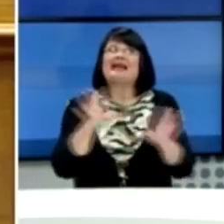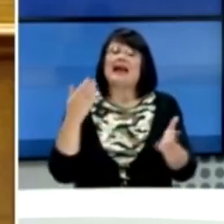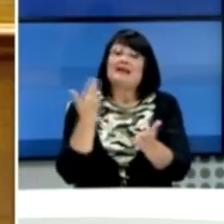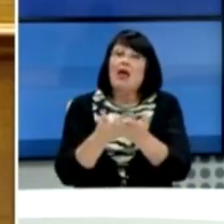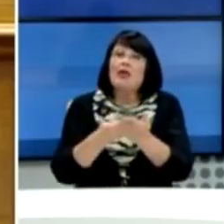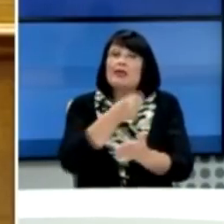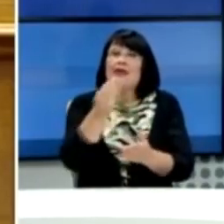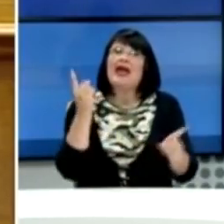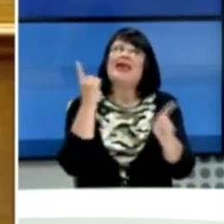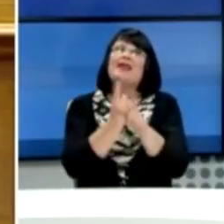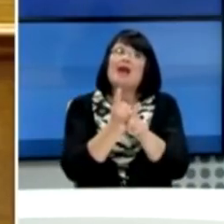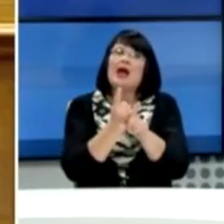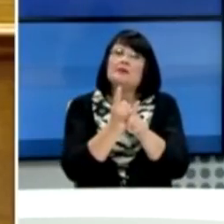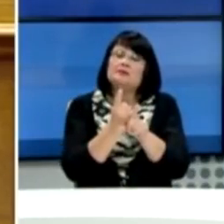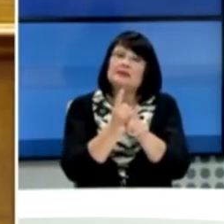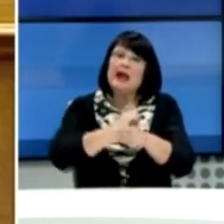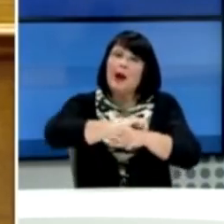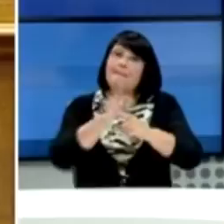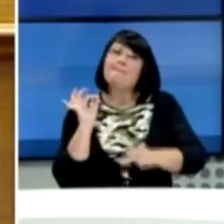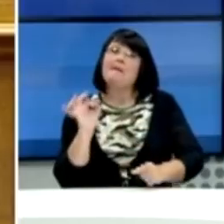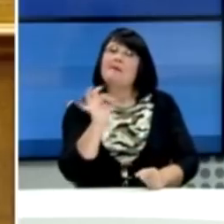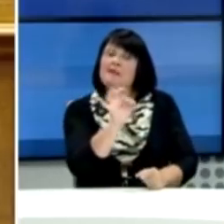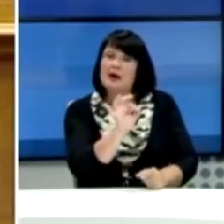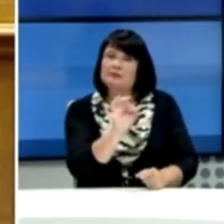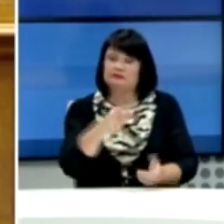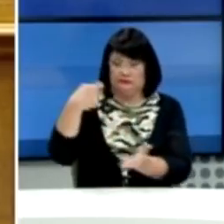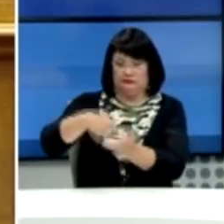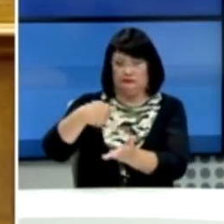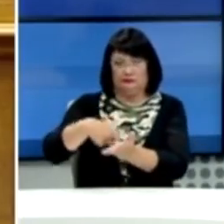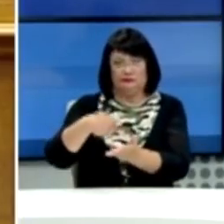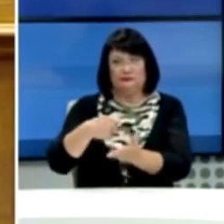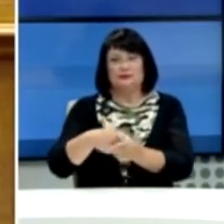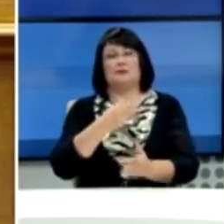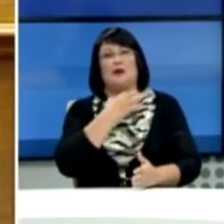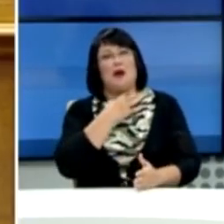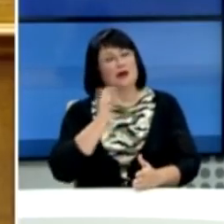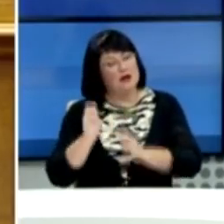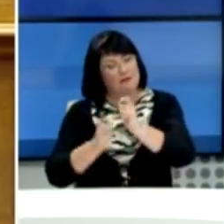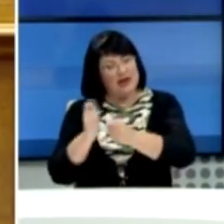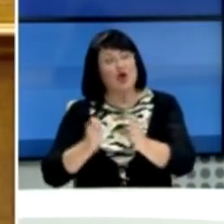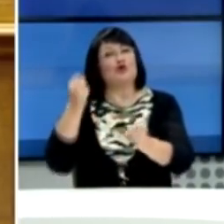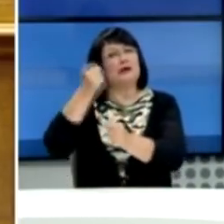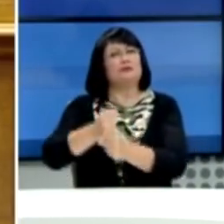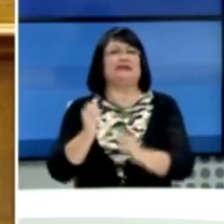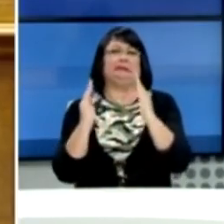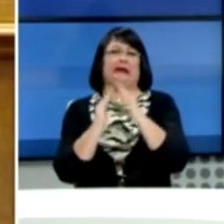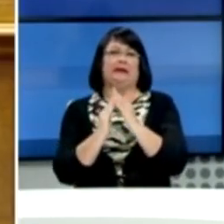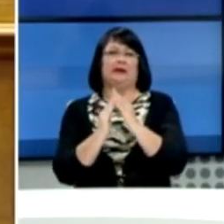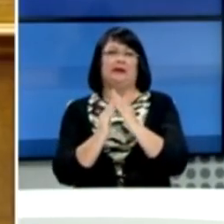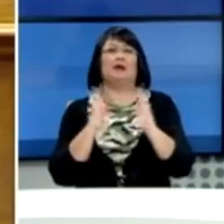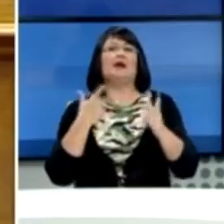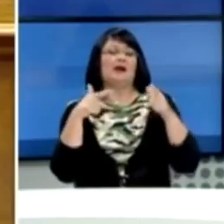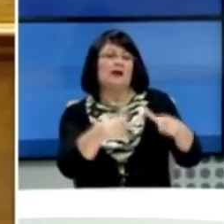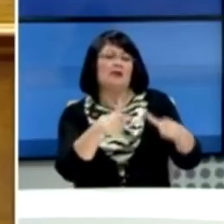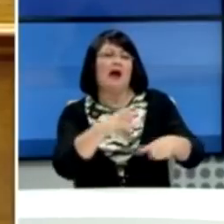άδειες ειδικού σκοπού με αποδοχές για όσους εργαζόμενους χρειαστεί να μένουν στο σπίτι, είτε για τη